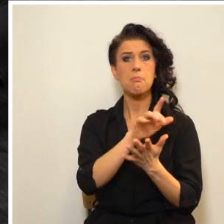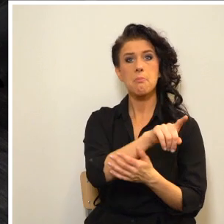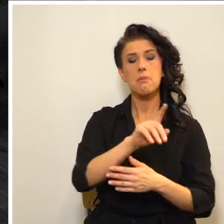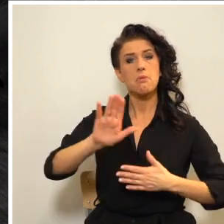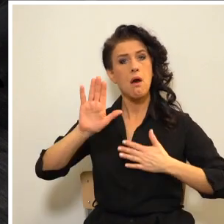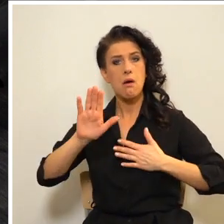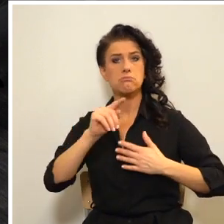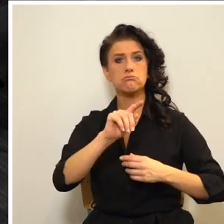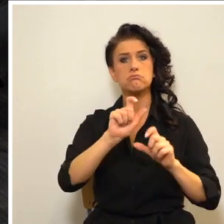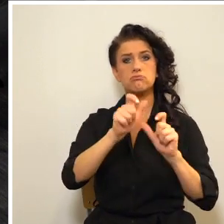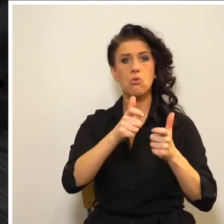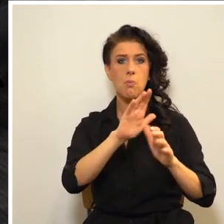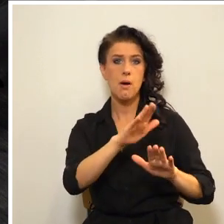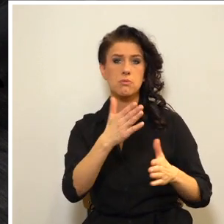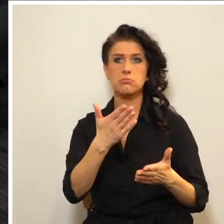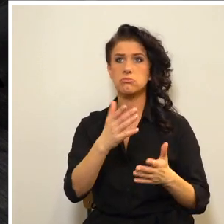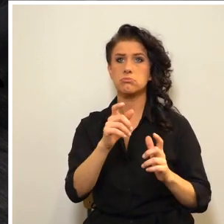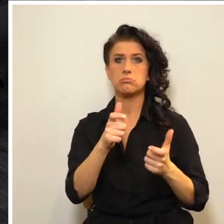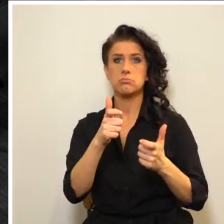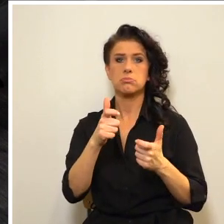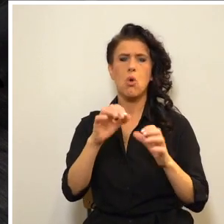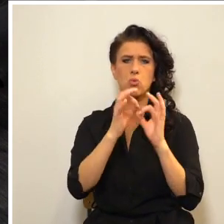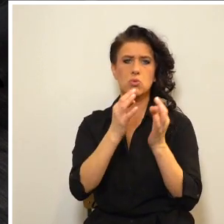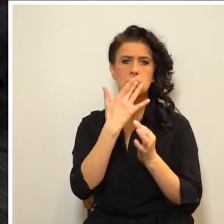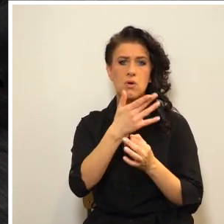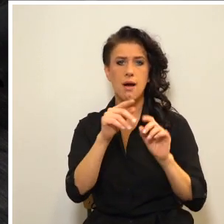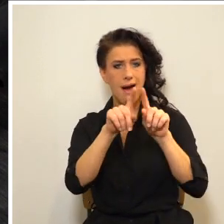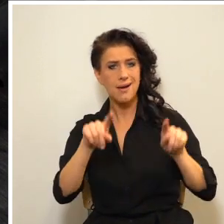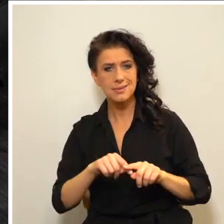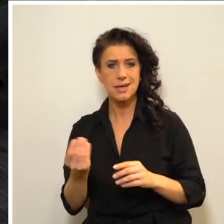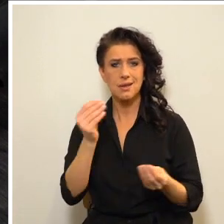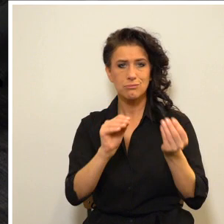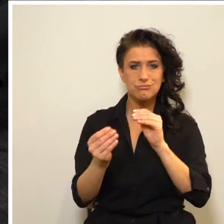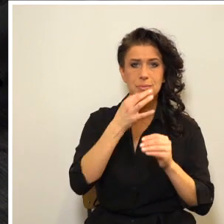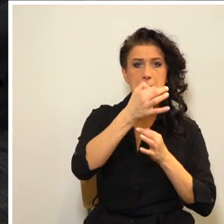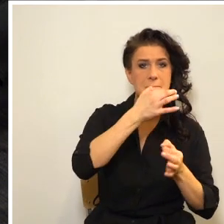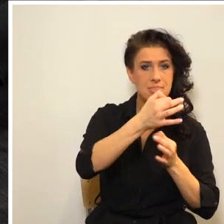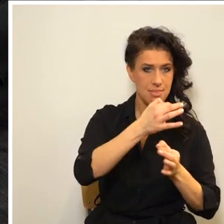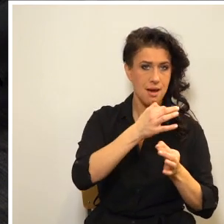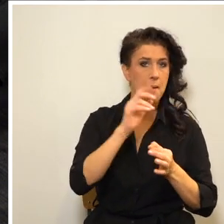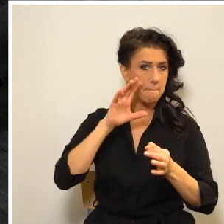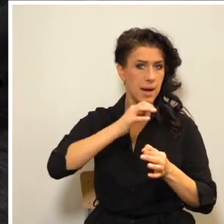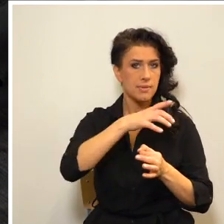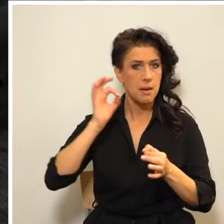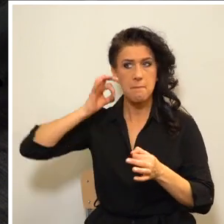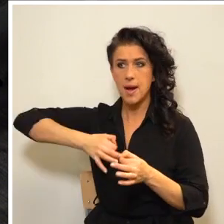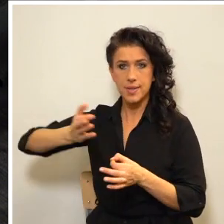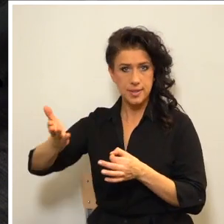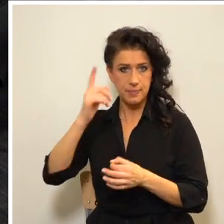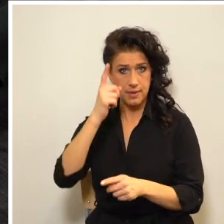prawda czy teoretycznie No bo ankietę przychodzi przeszkolony i pyta respondenta czy pan pani